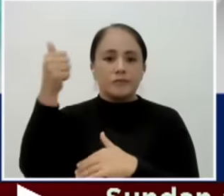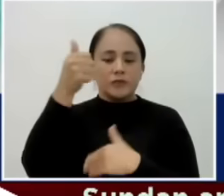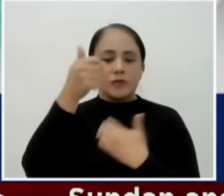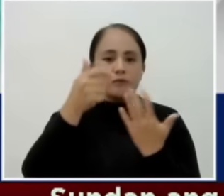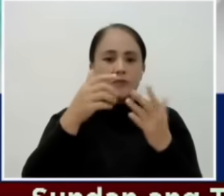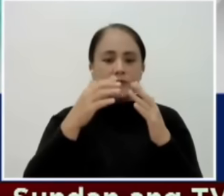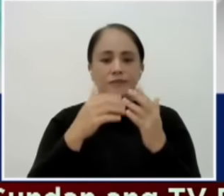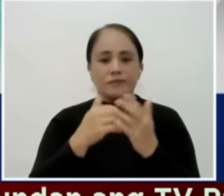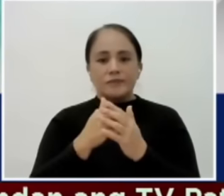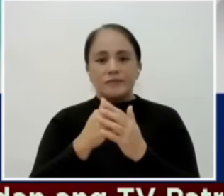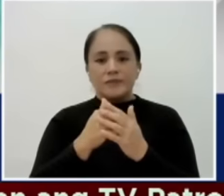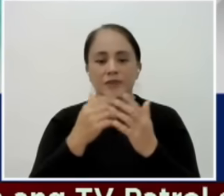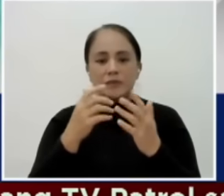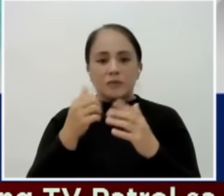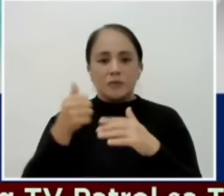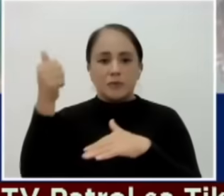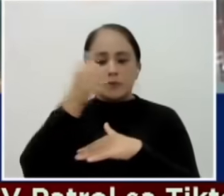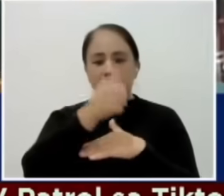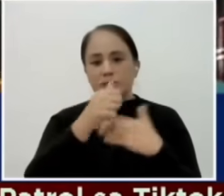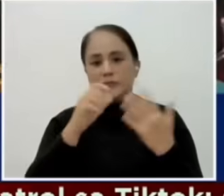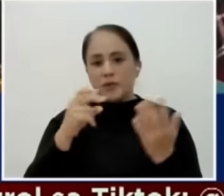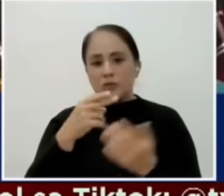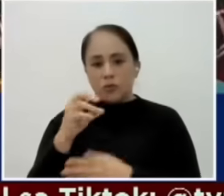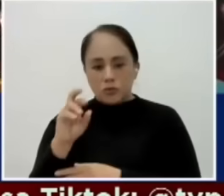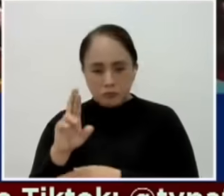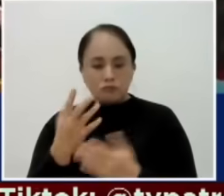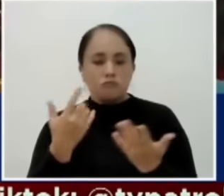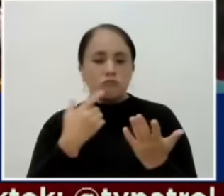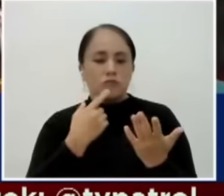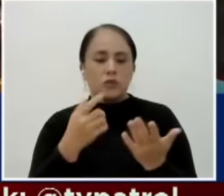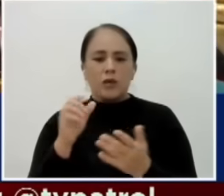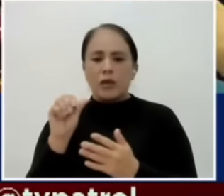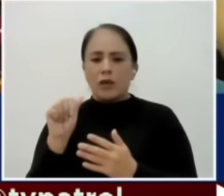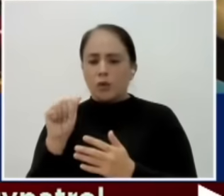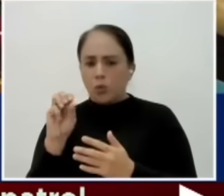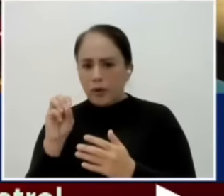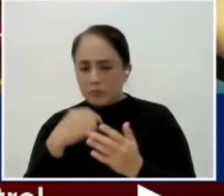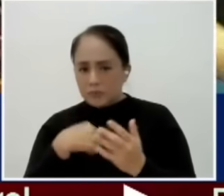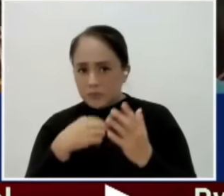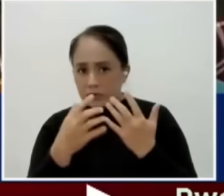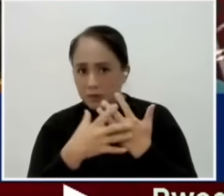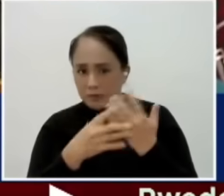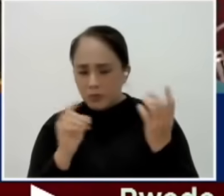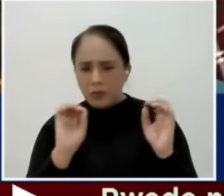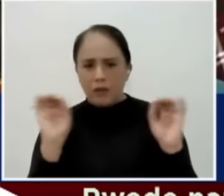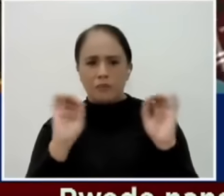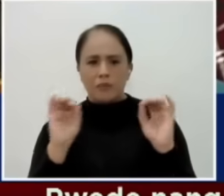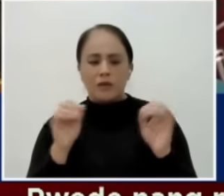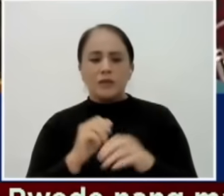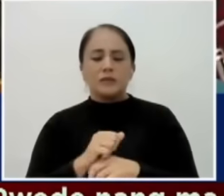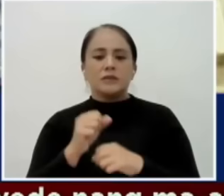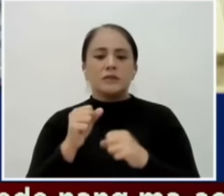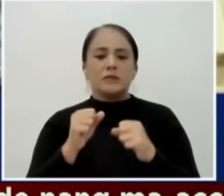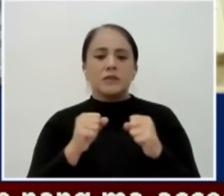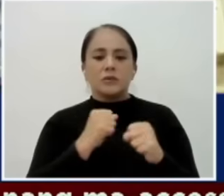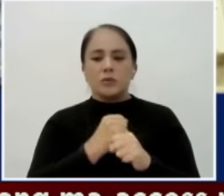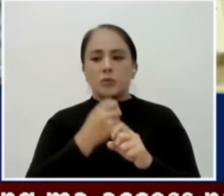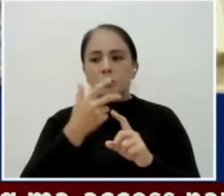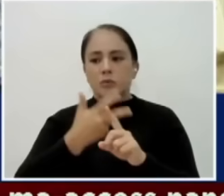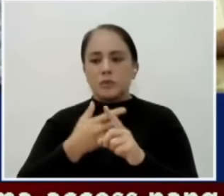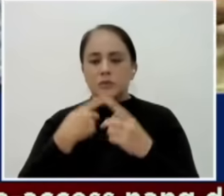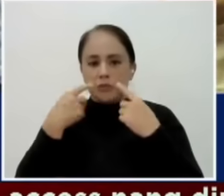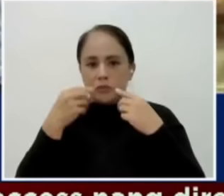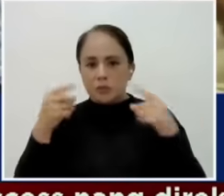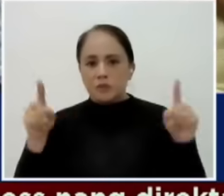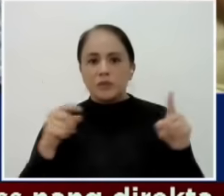sa OVP, wala pa silang kopya ng AOM. Sabi ni Kimbo, ang annual audit report at hindi ang AOM ang isinasa publiko para hindi